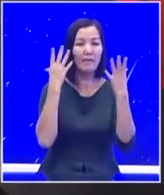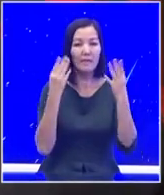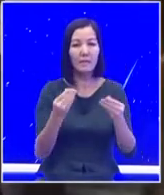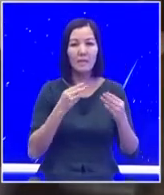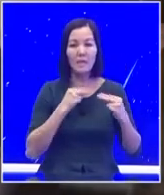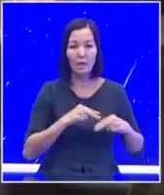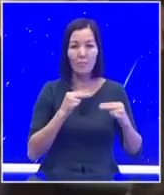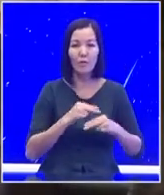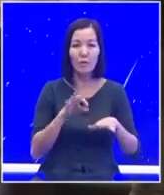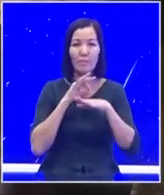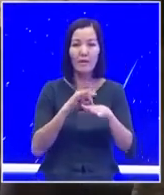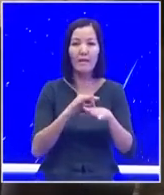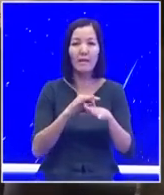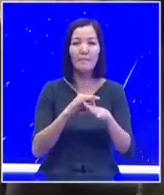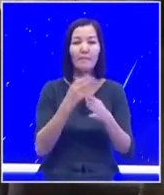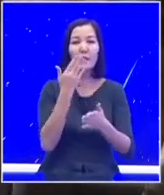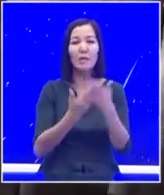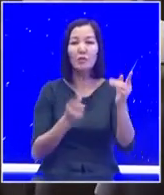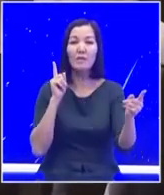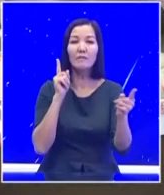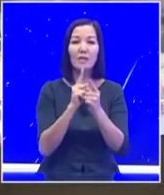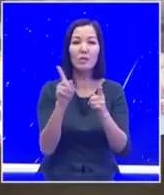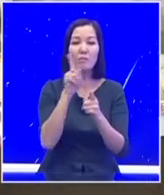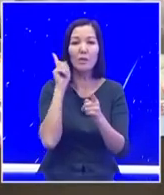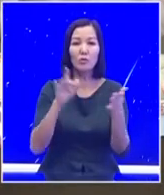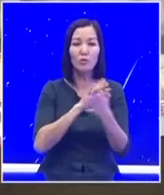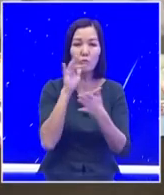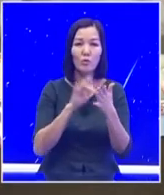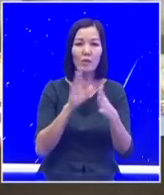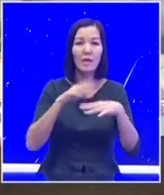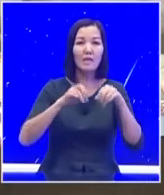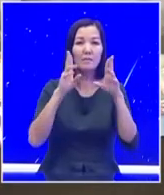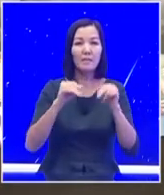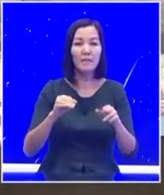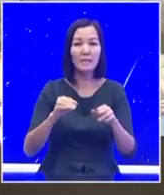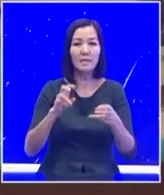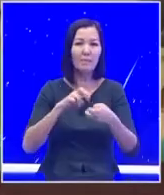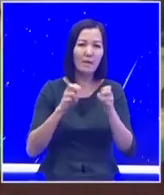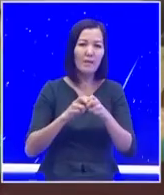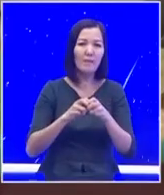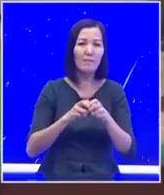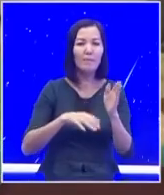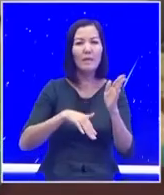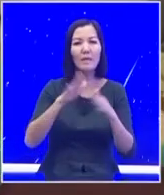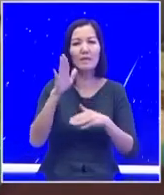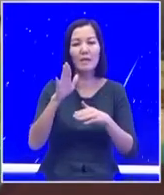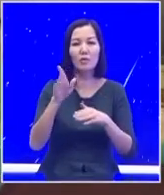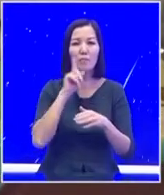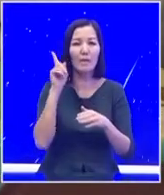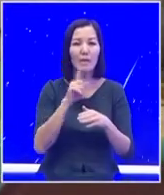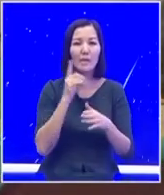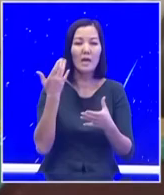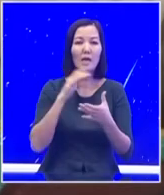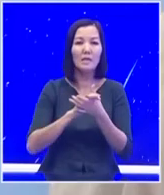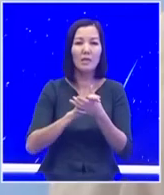день работы консалтинг-центра провели консультативные встречи с молодежью города. Специалисты выявили проблемы подрастающего